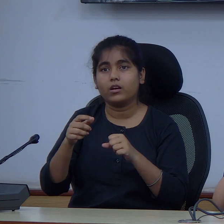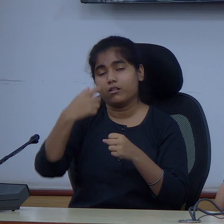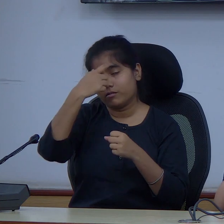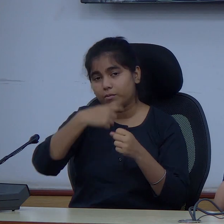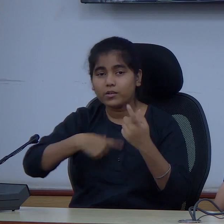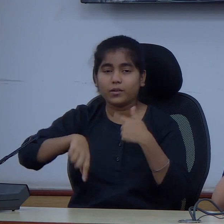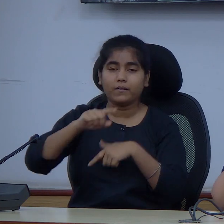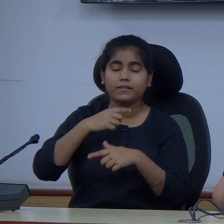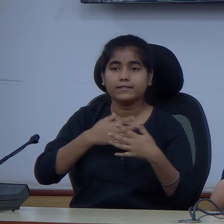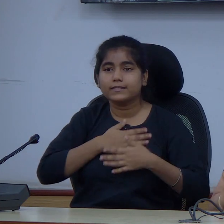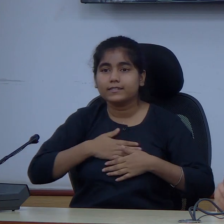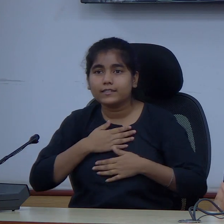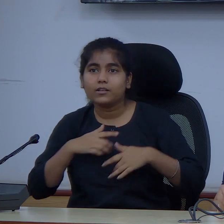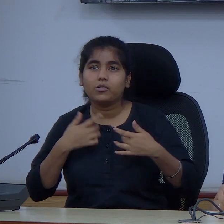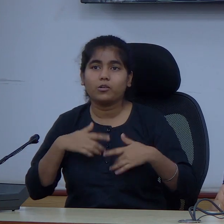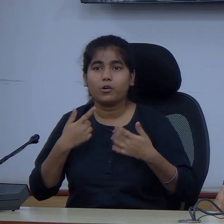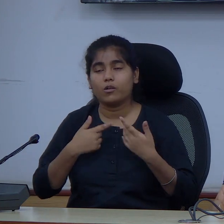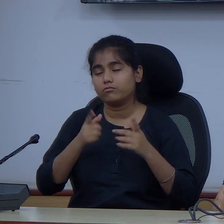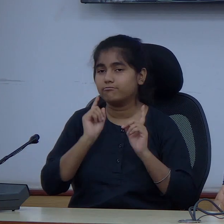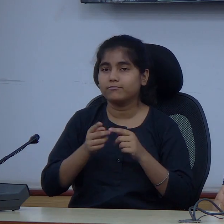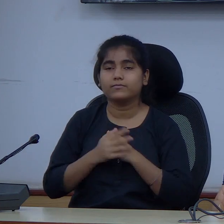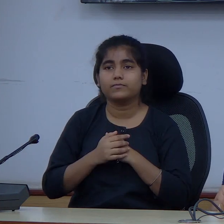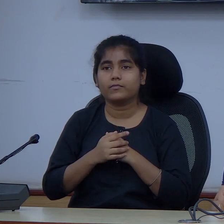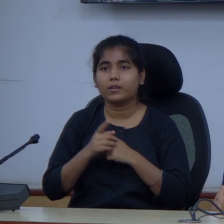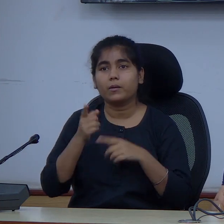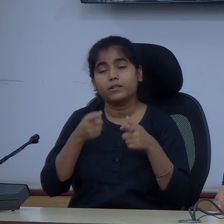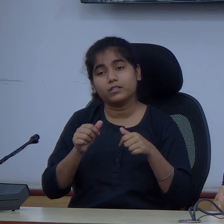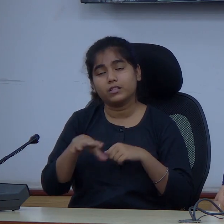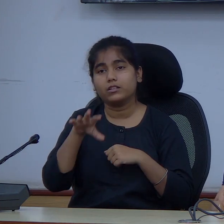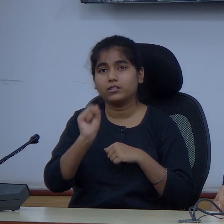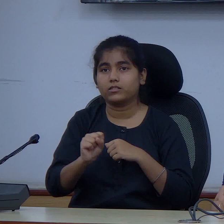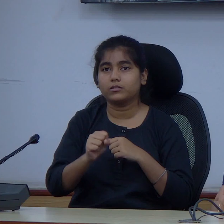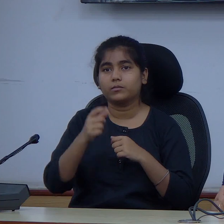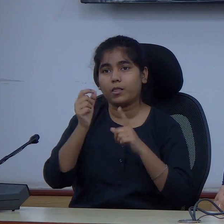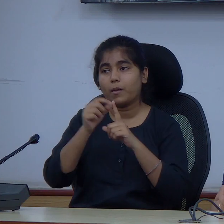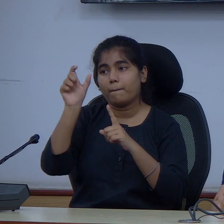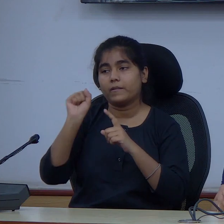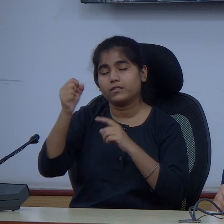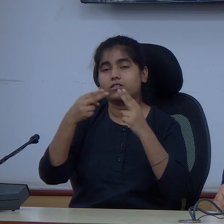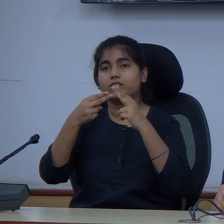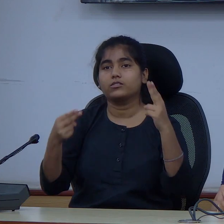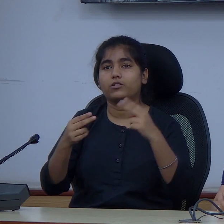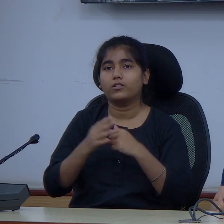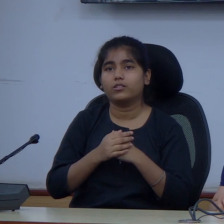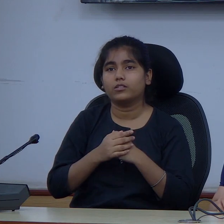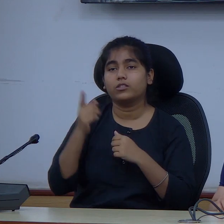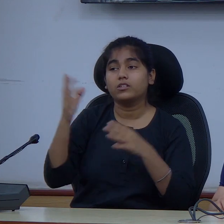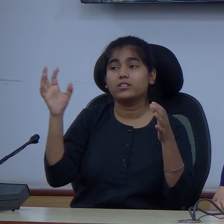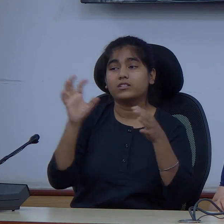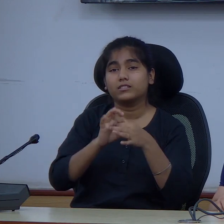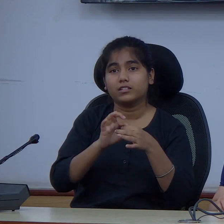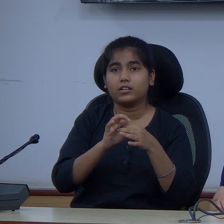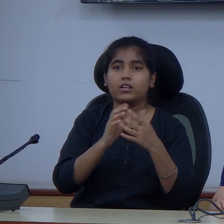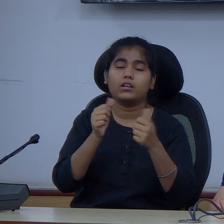की इच्छा होनी चाहिए और डिमांड होनी चाहिए। बस यही है सुगम्य प्रिया की कहानी और उसके ऊपर